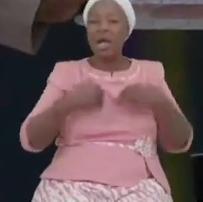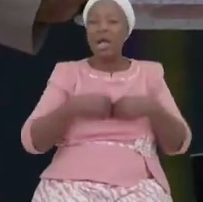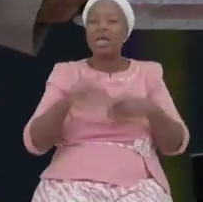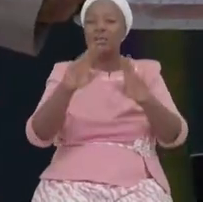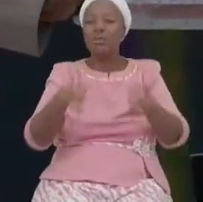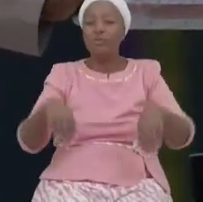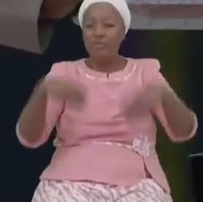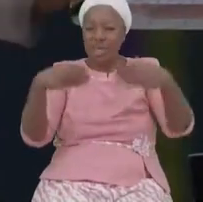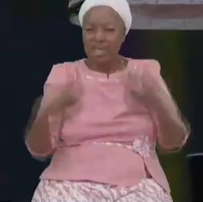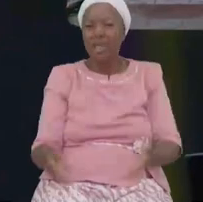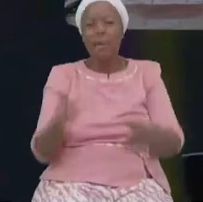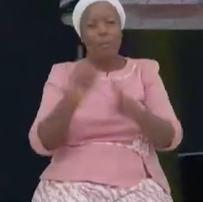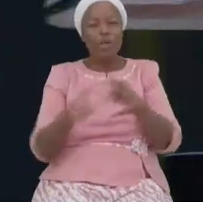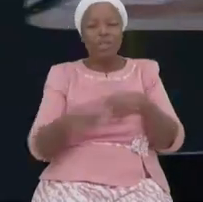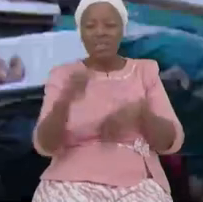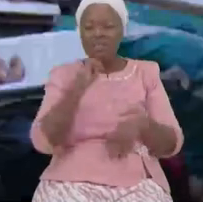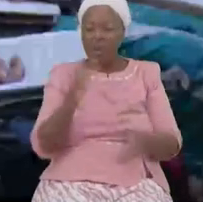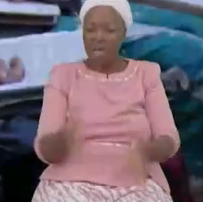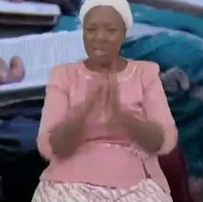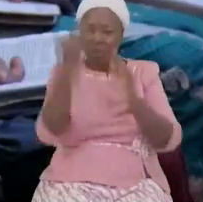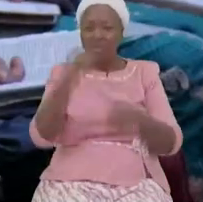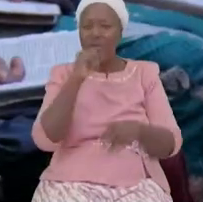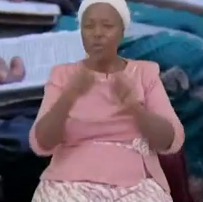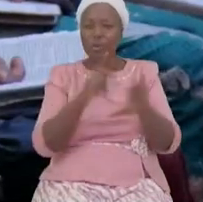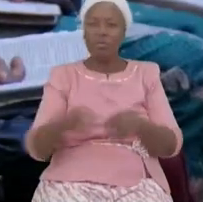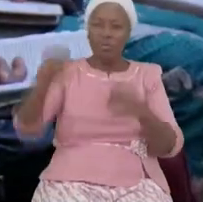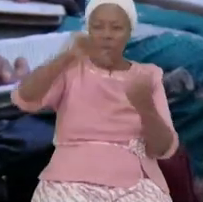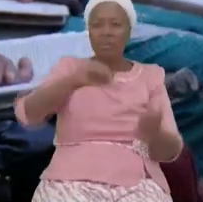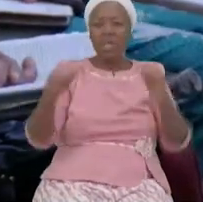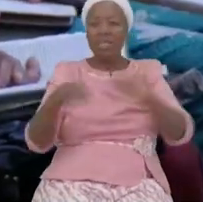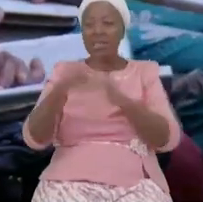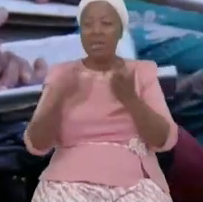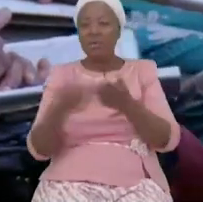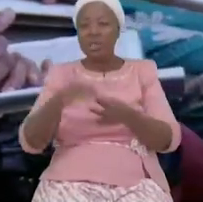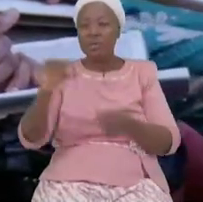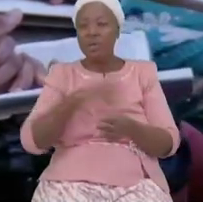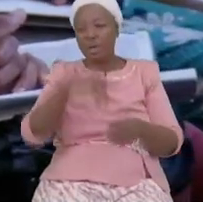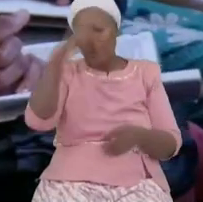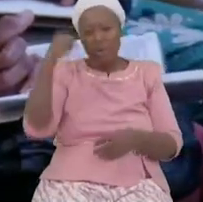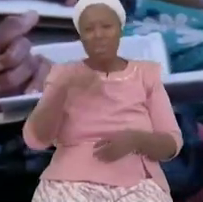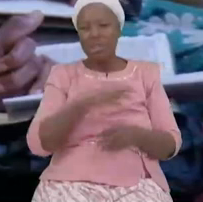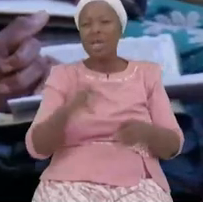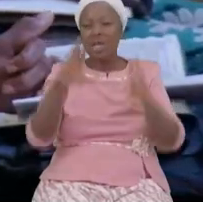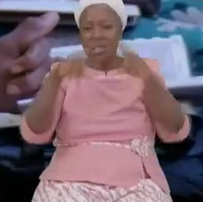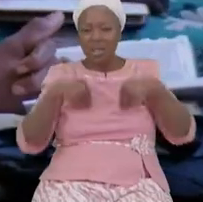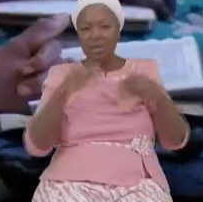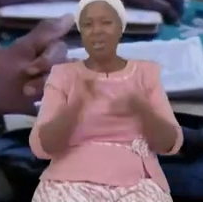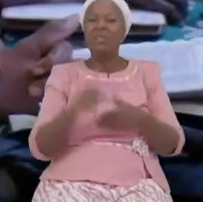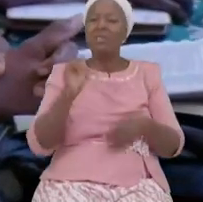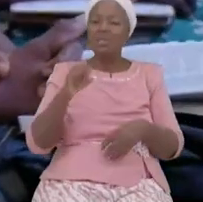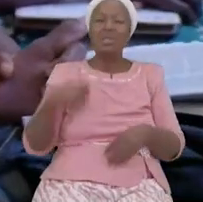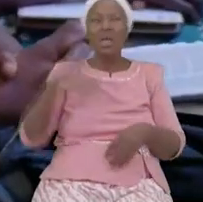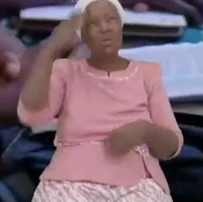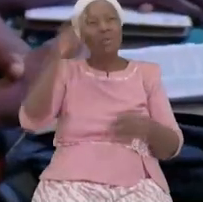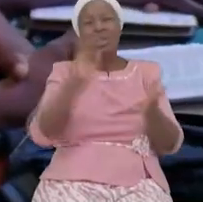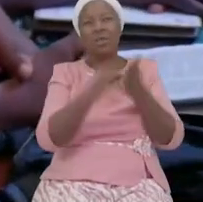pas. Pourquoi les gens ne sont-ils pas baptisés du Saint-Esprit? Ah, Dieu a dit, je vous remplirai, je vous baptiserai du Saint-Esprit. Je